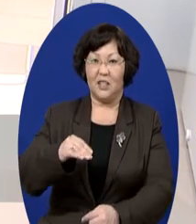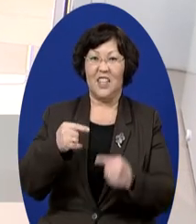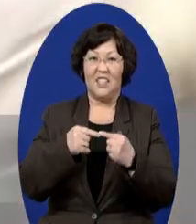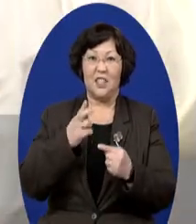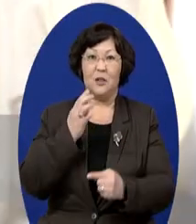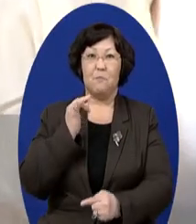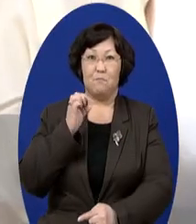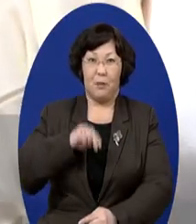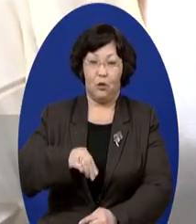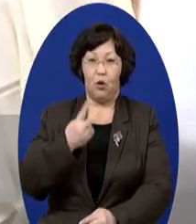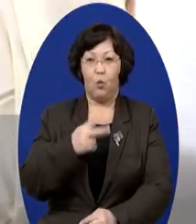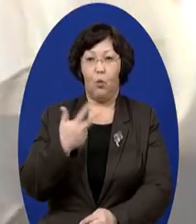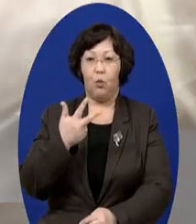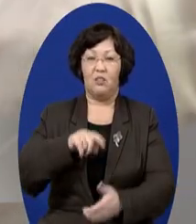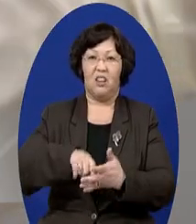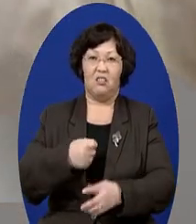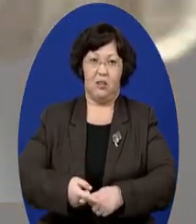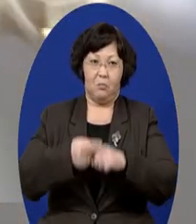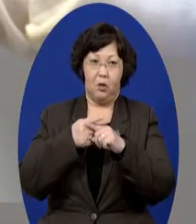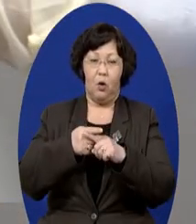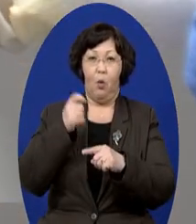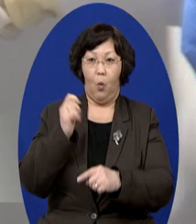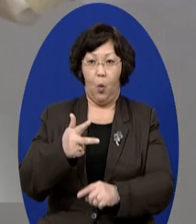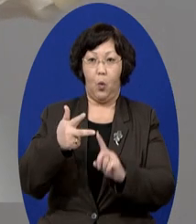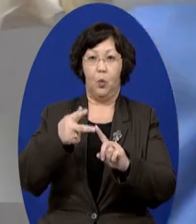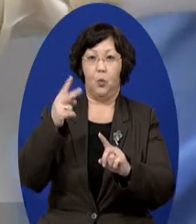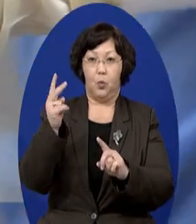3-4 тун хийлгэсэн бол халдвараа хамгаалах хувь харьцангуй өндөр байна.